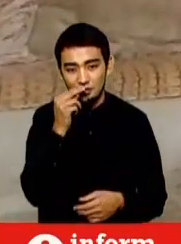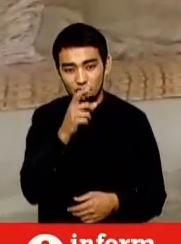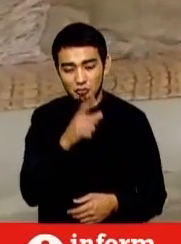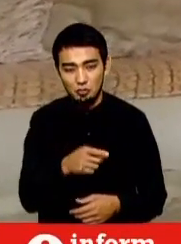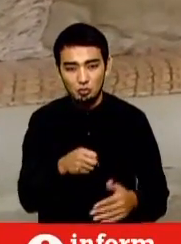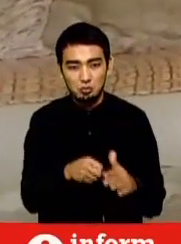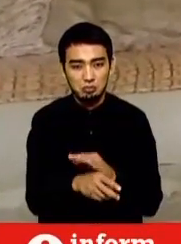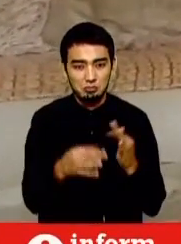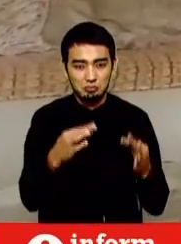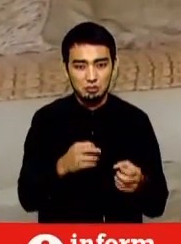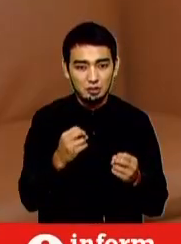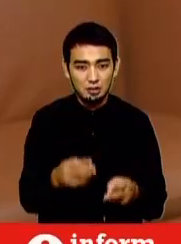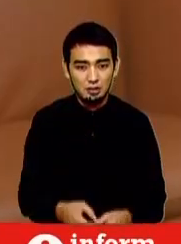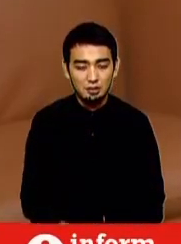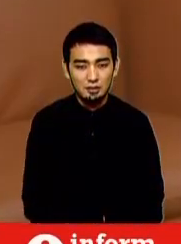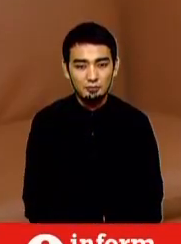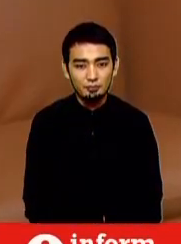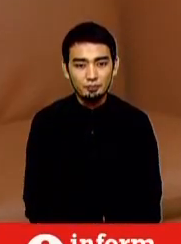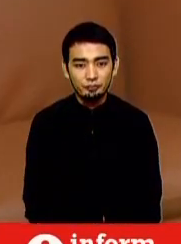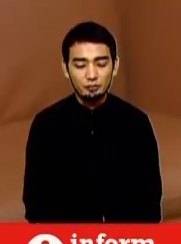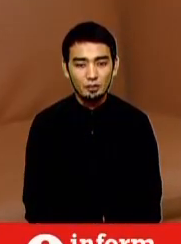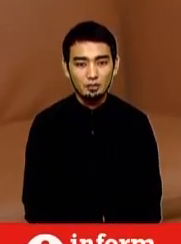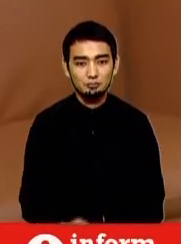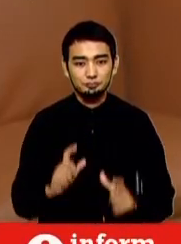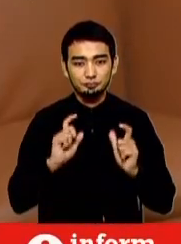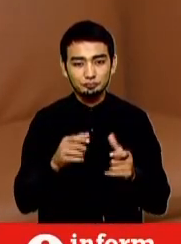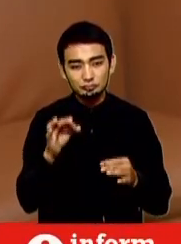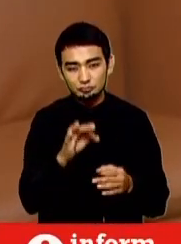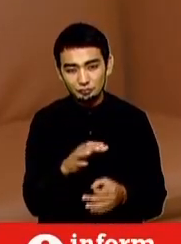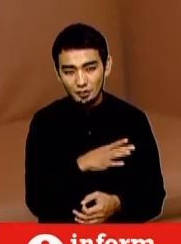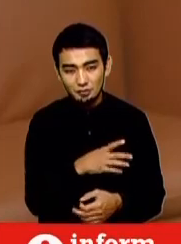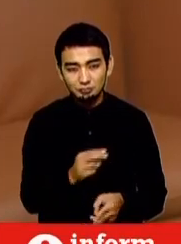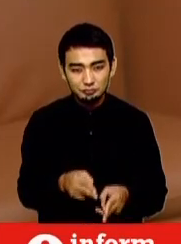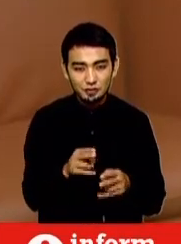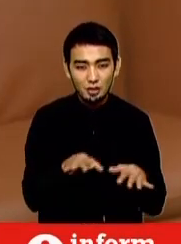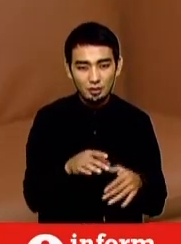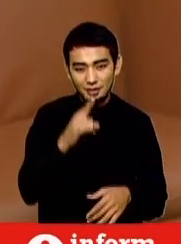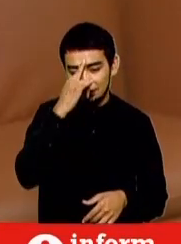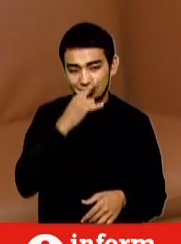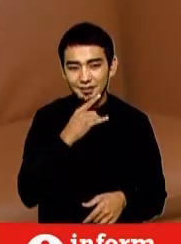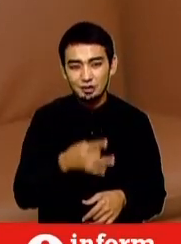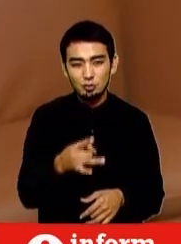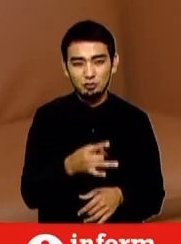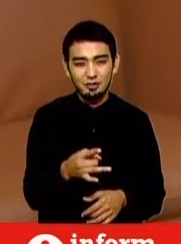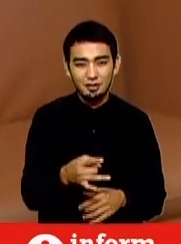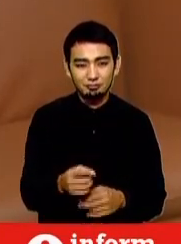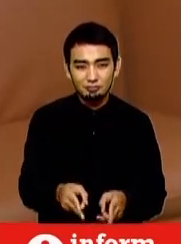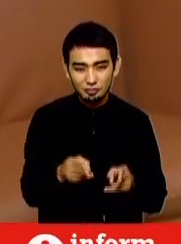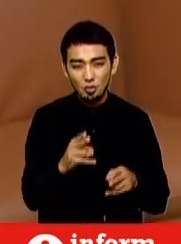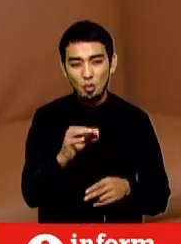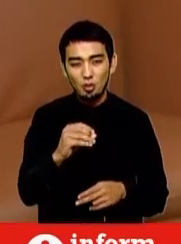болса, бостандықта жүр. Хатқа жолдаған жауаптарына сәйкес, қылмыстық іс Қазақстан Республикасының қылмыстық процестік